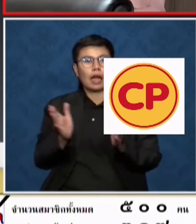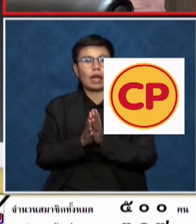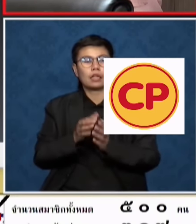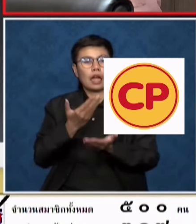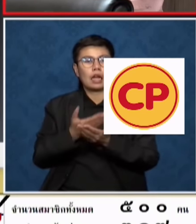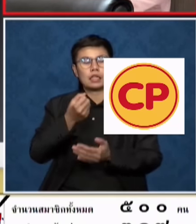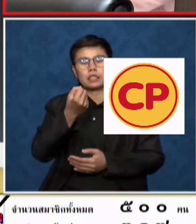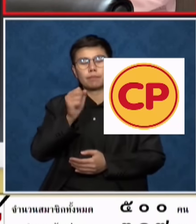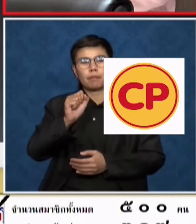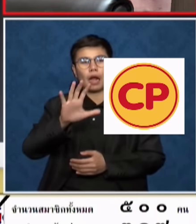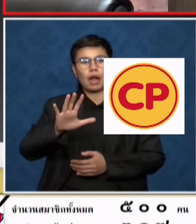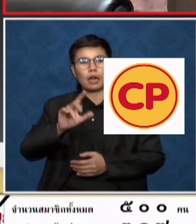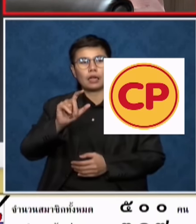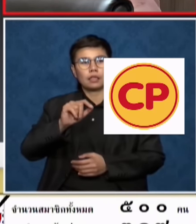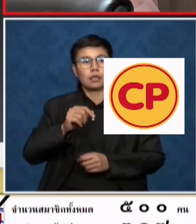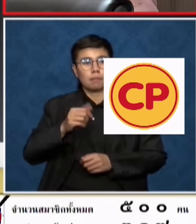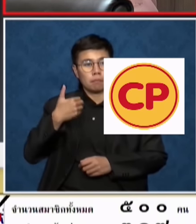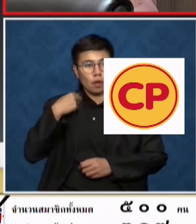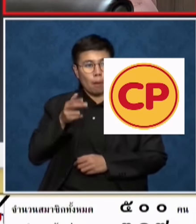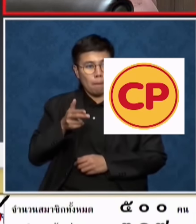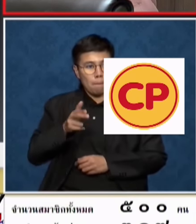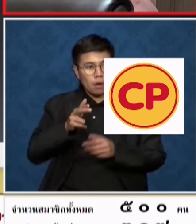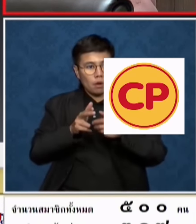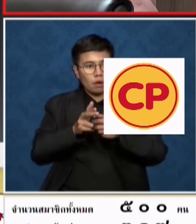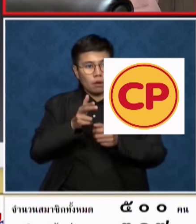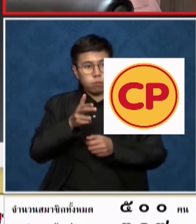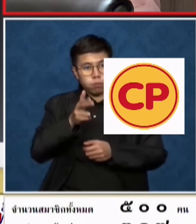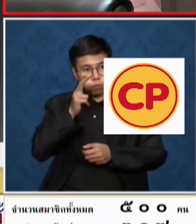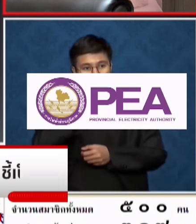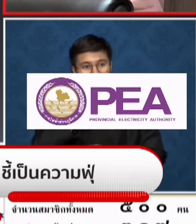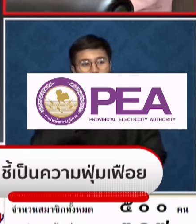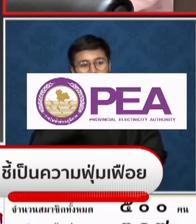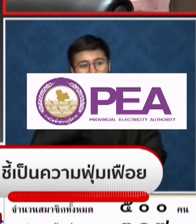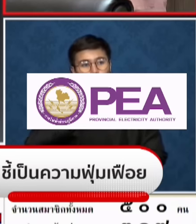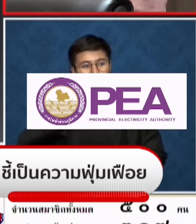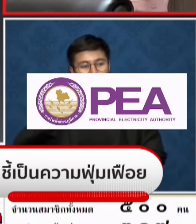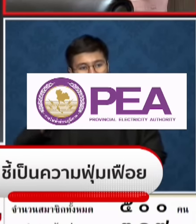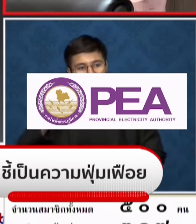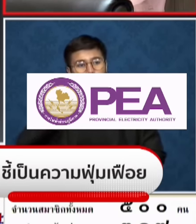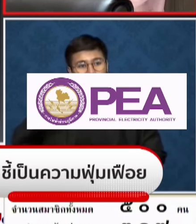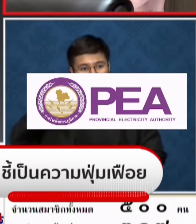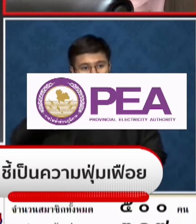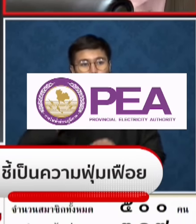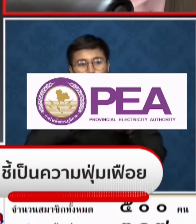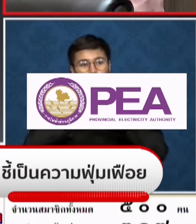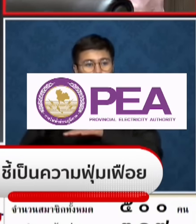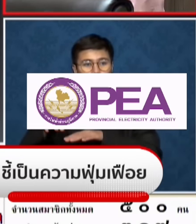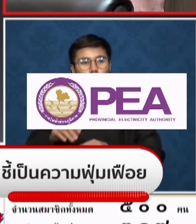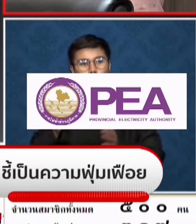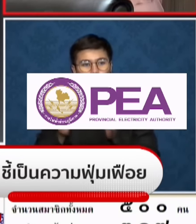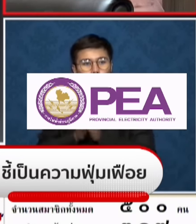ซื้ออาวุธหนักแล้วก็มองว่าเป็นความฟุ่มเฟือยนี่สสพึ่งพนิดาใช่ไหมครั้งก่อนๆที่เขาอภิปรายเนี่ยเขา